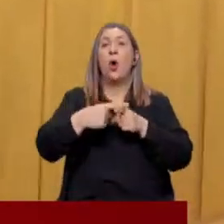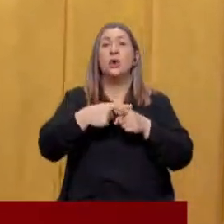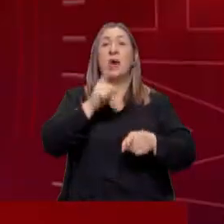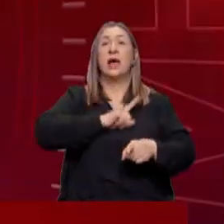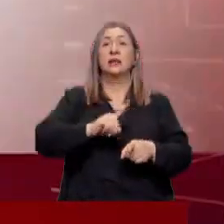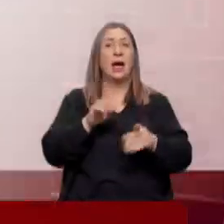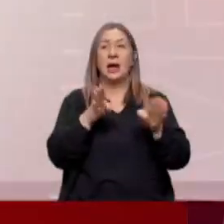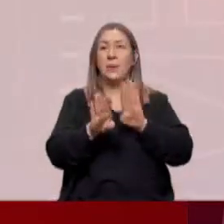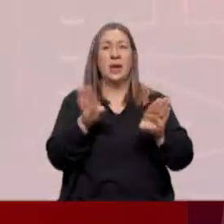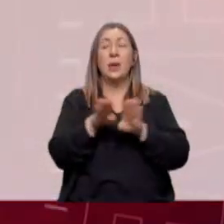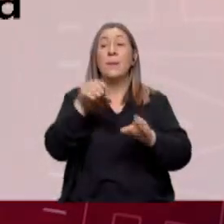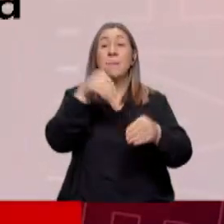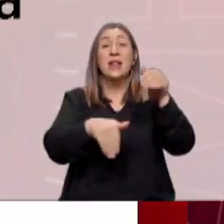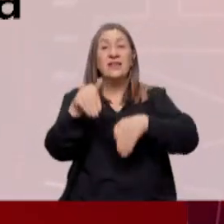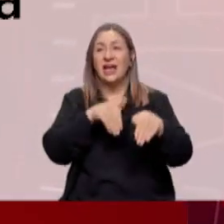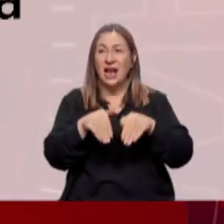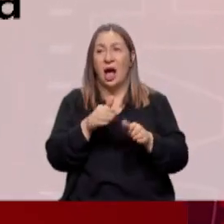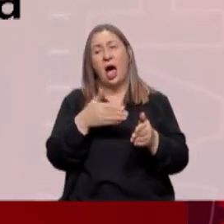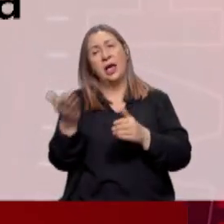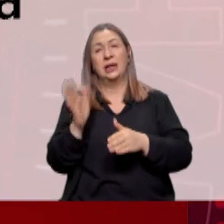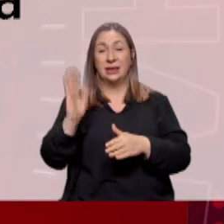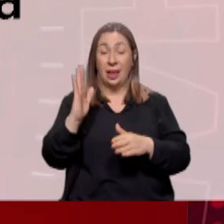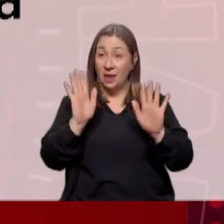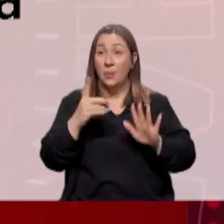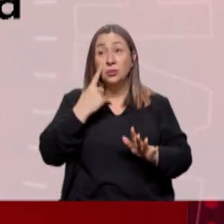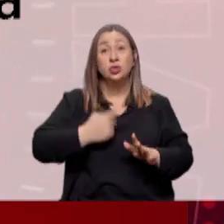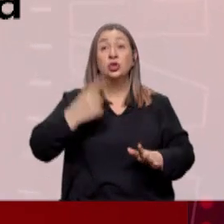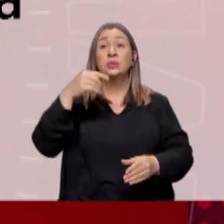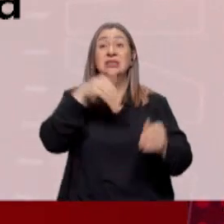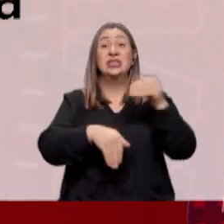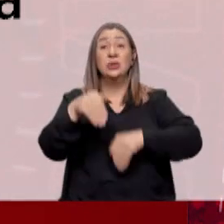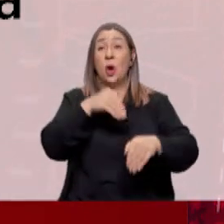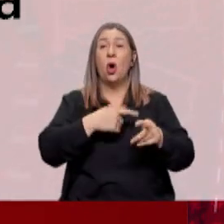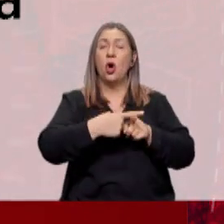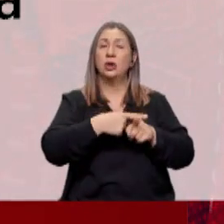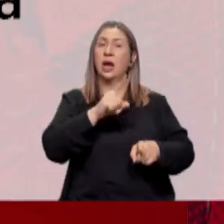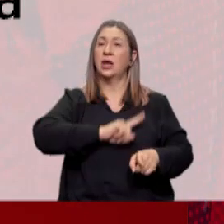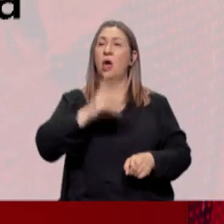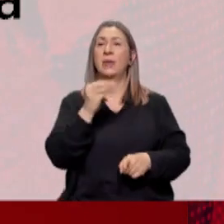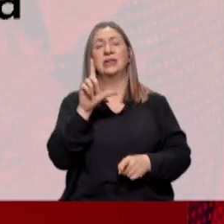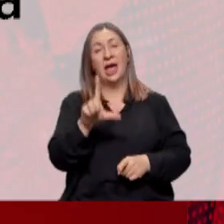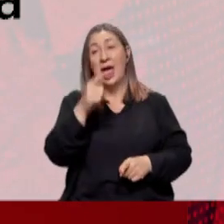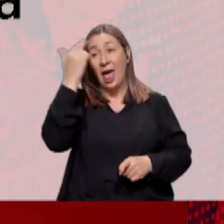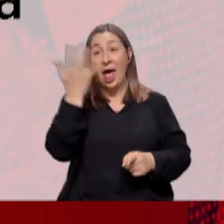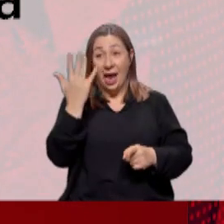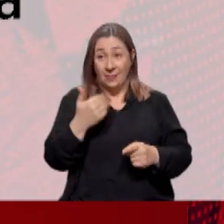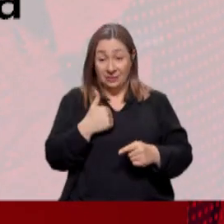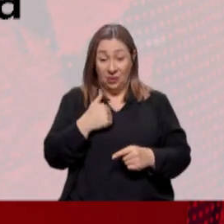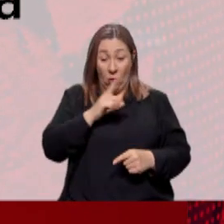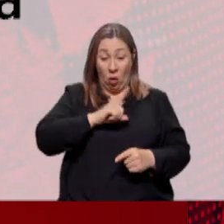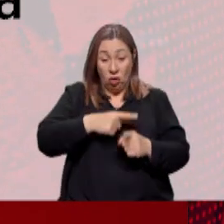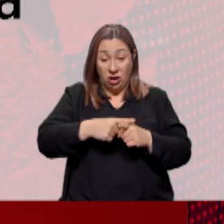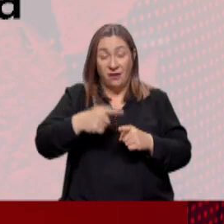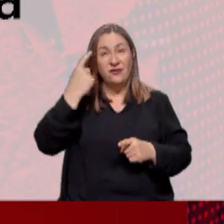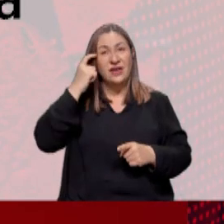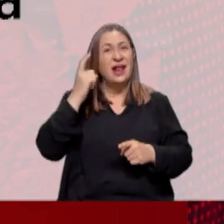kapıyı kapatmadı milletvekili seçimlerine ayrı gidilebilir ama cumhurbaşkanlığı seçimlerinde ortak aday olmalı Biz orta